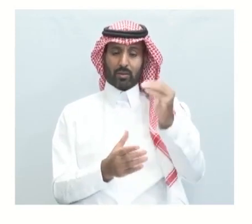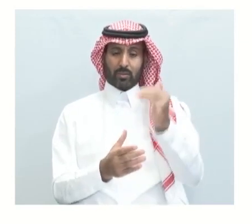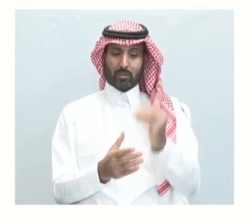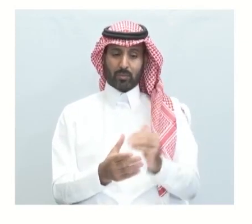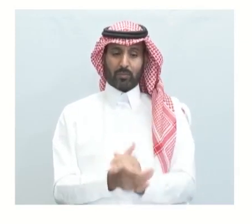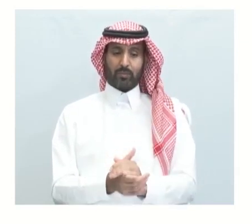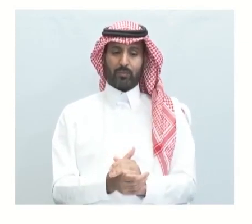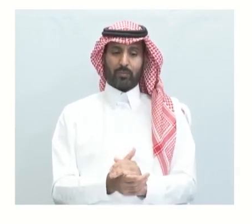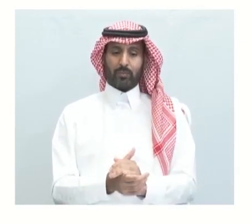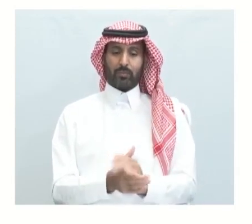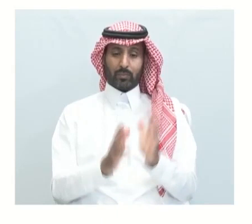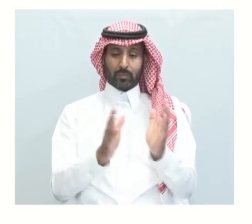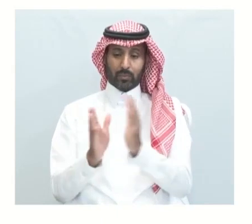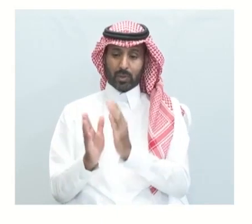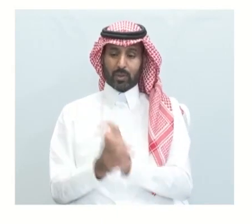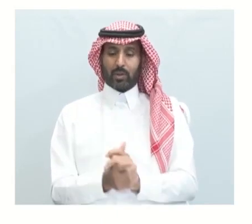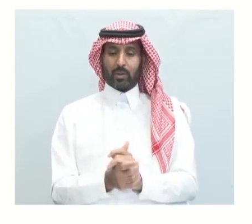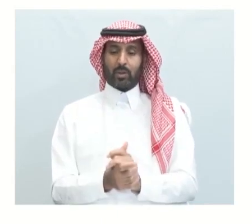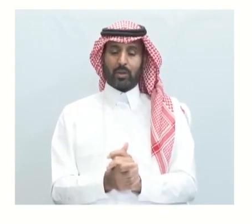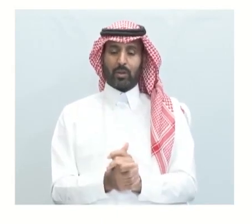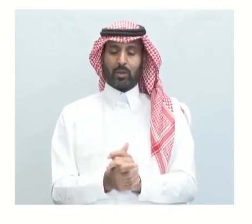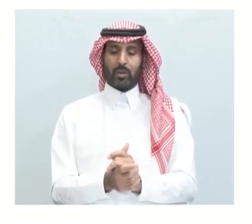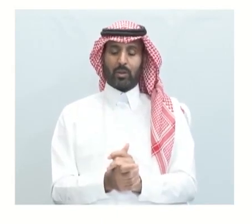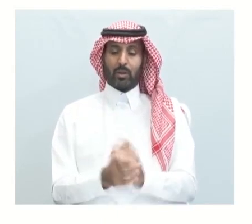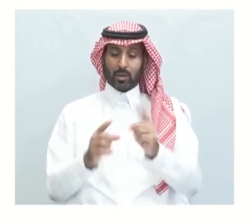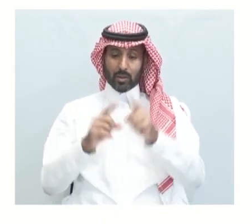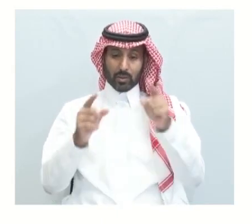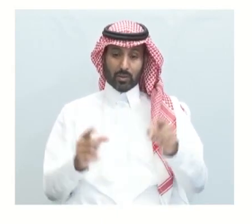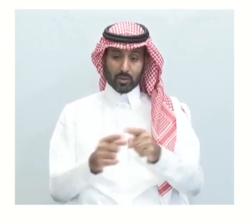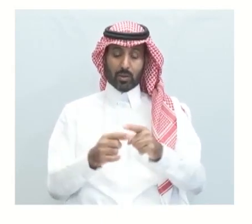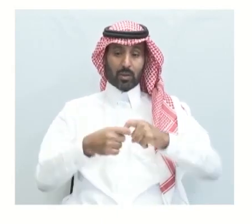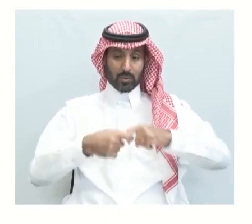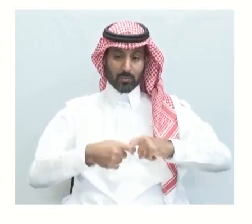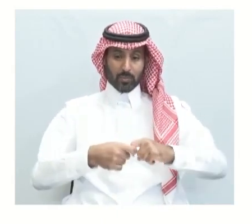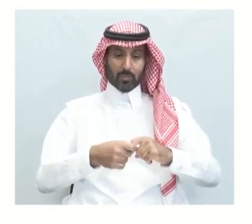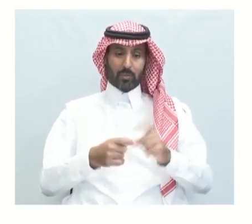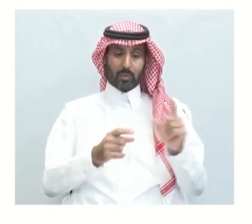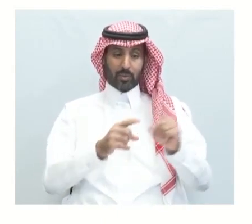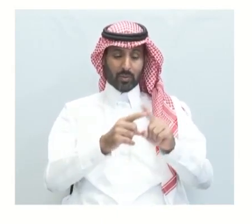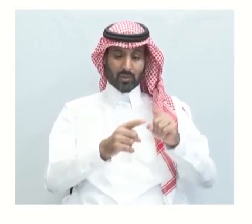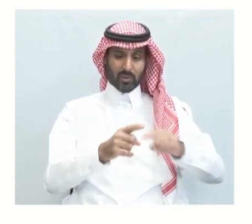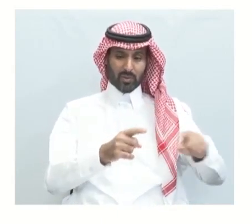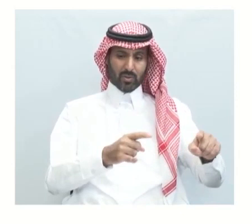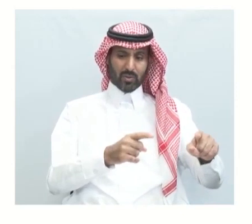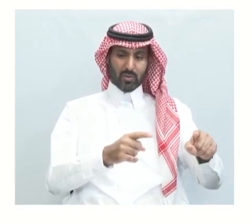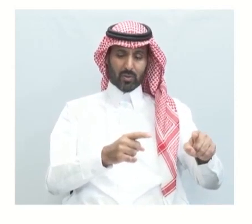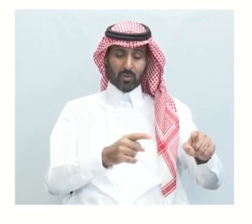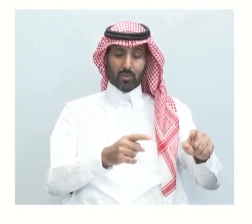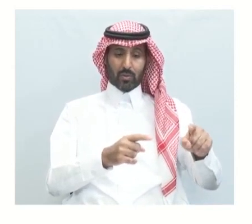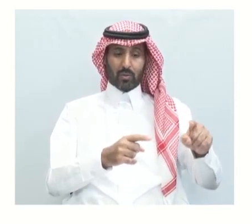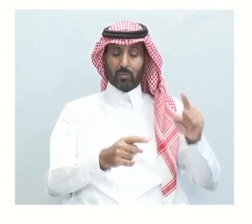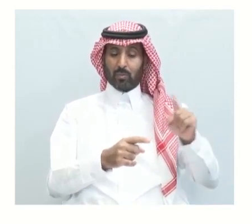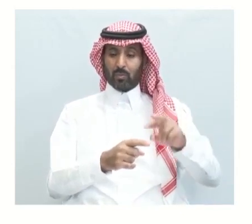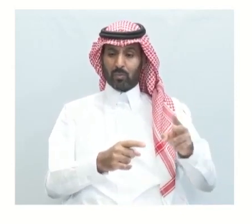البيانات المتغيره وهذا يعني ان عقد القائمه المترابطه لا تخزن او عقد القائمه المترابطه لا تخزن في